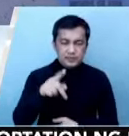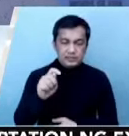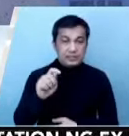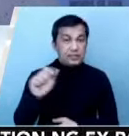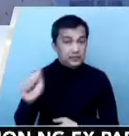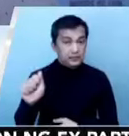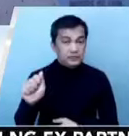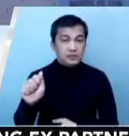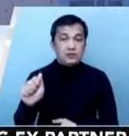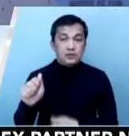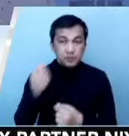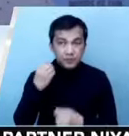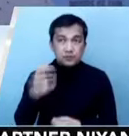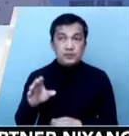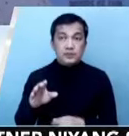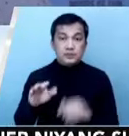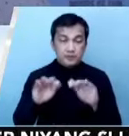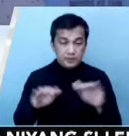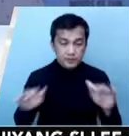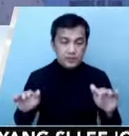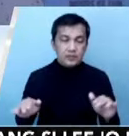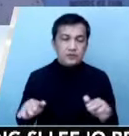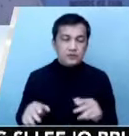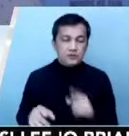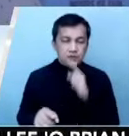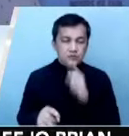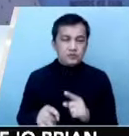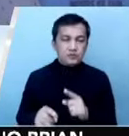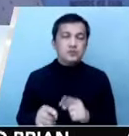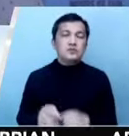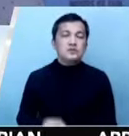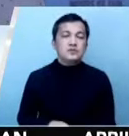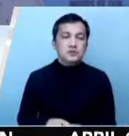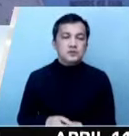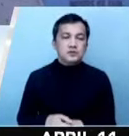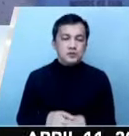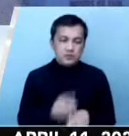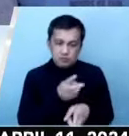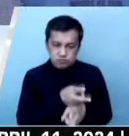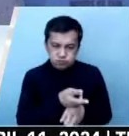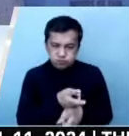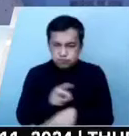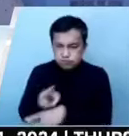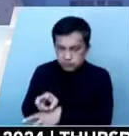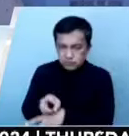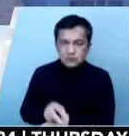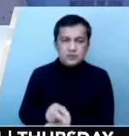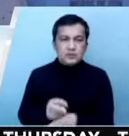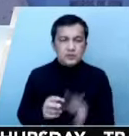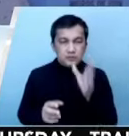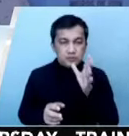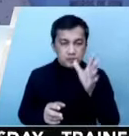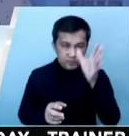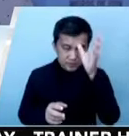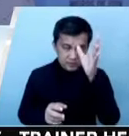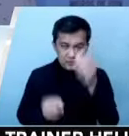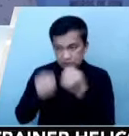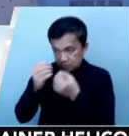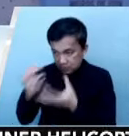pag-uwi po nila, talaga po ma'am na naka-monitor po yan. At ang mga magulang po ay sinasabihin po namin sila